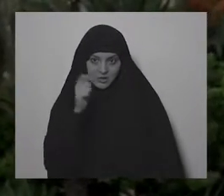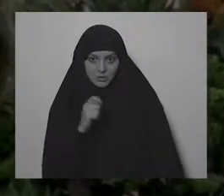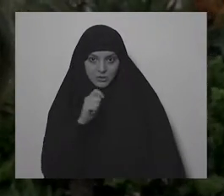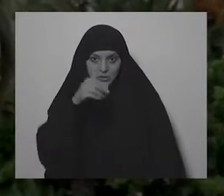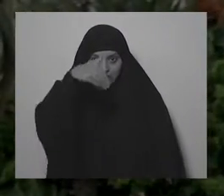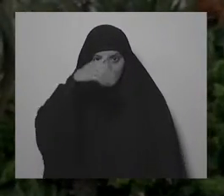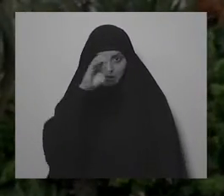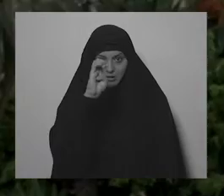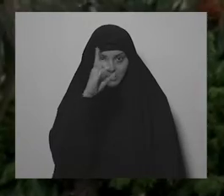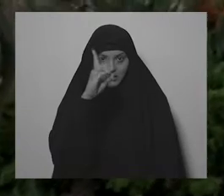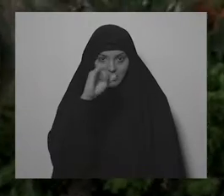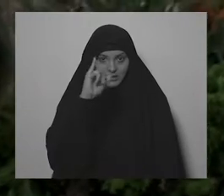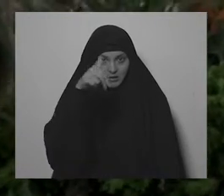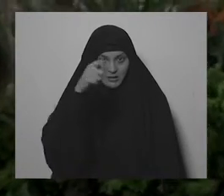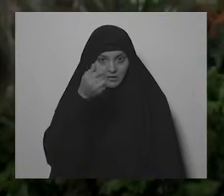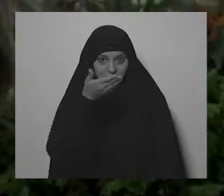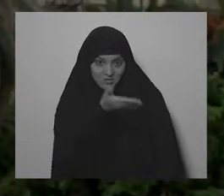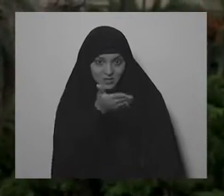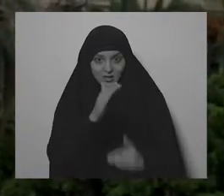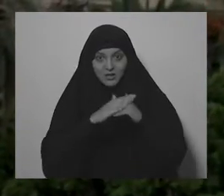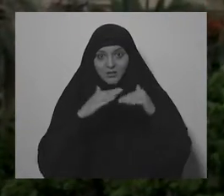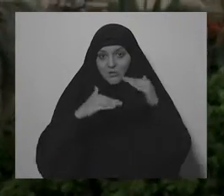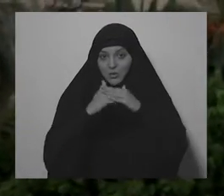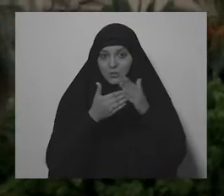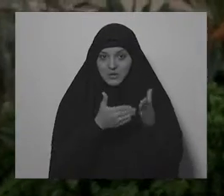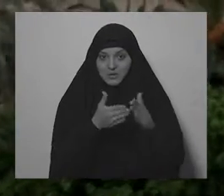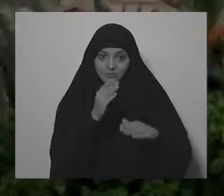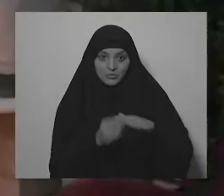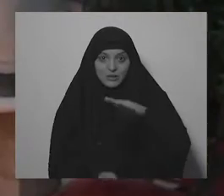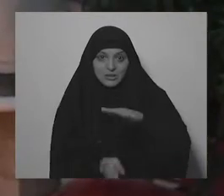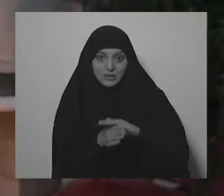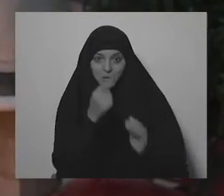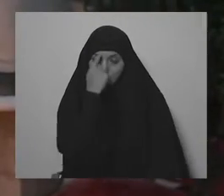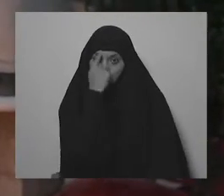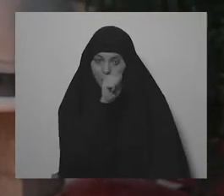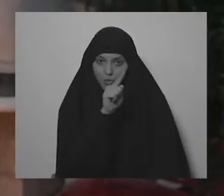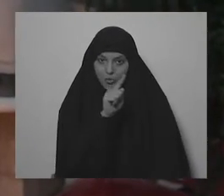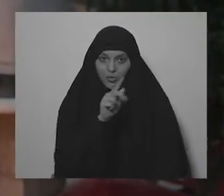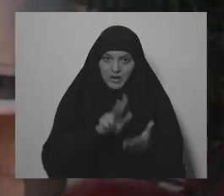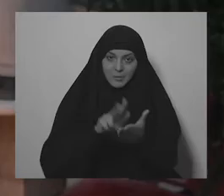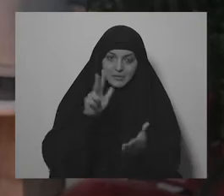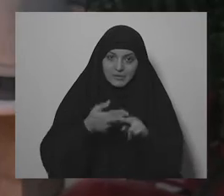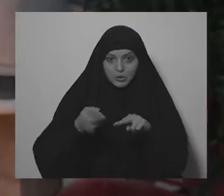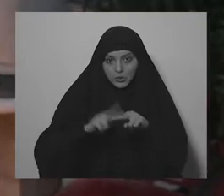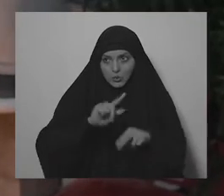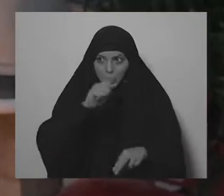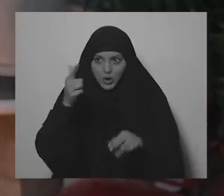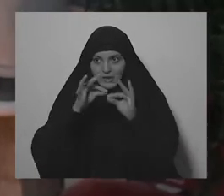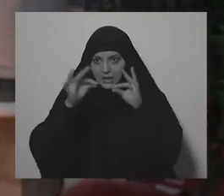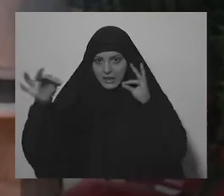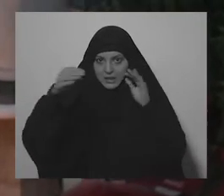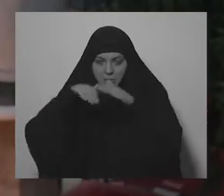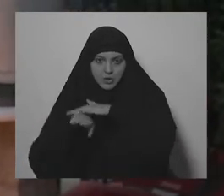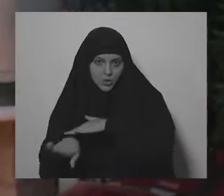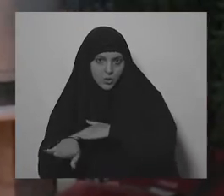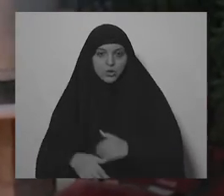par l'association Medina qui, elle a développé davantage cette initiative pour